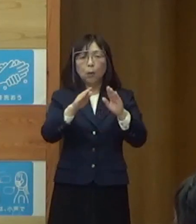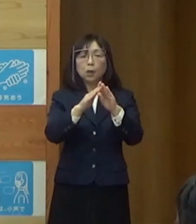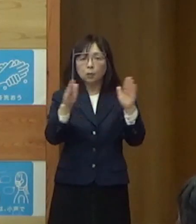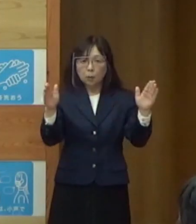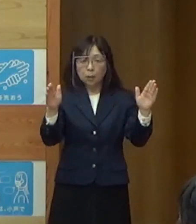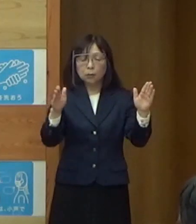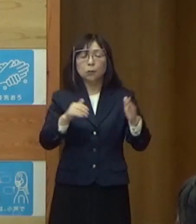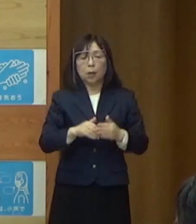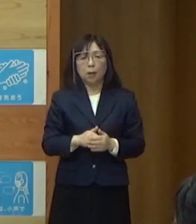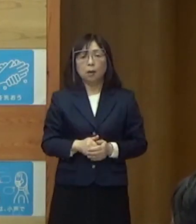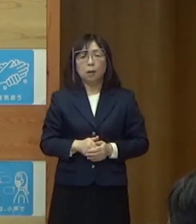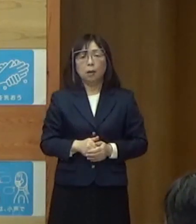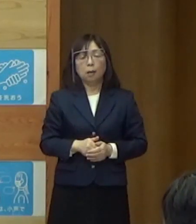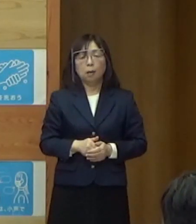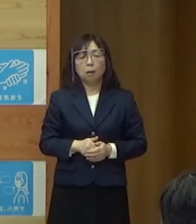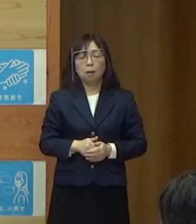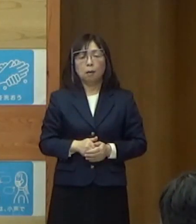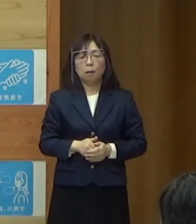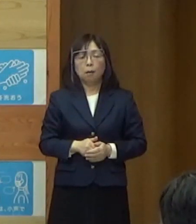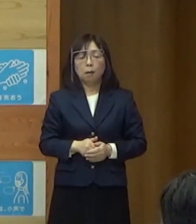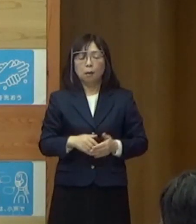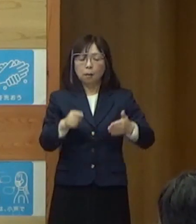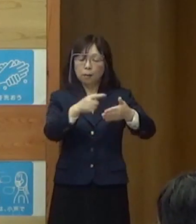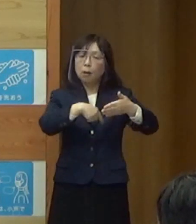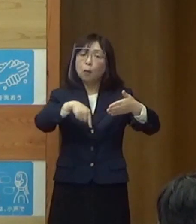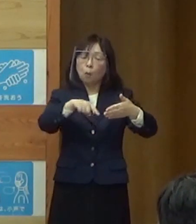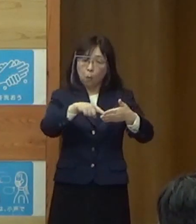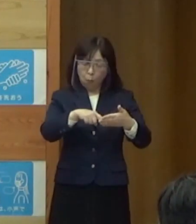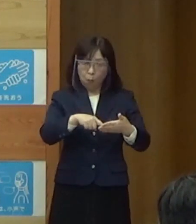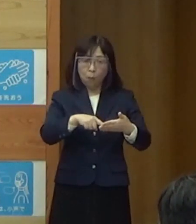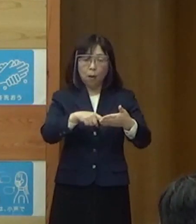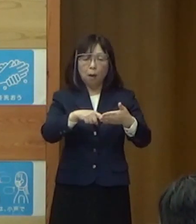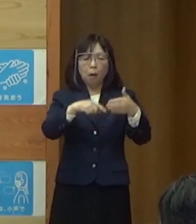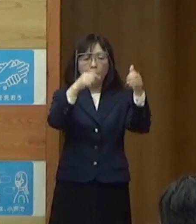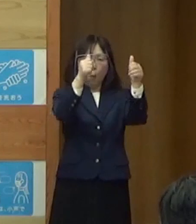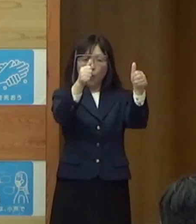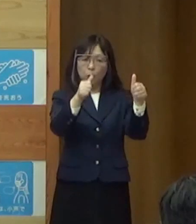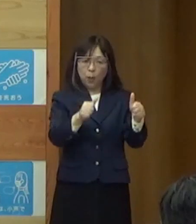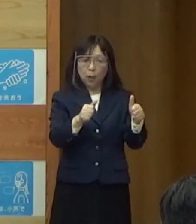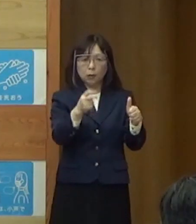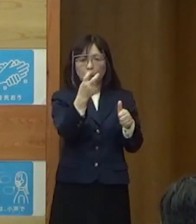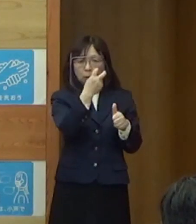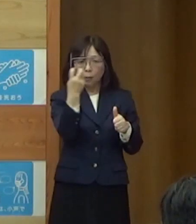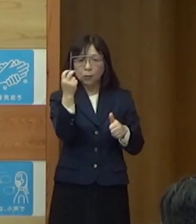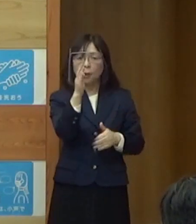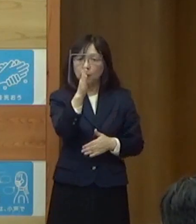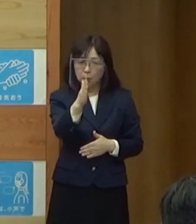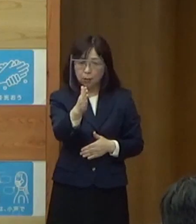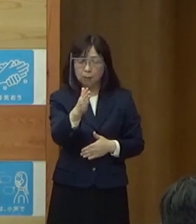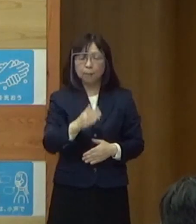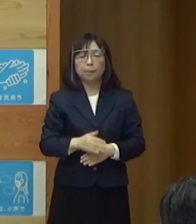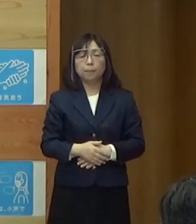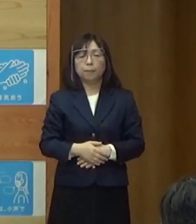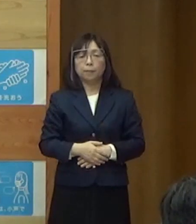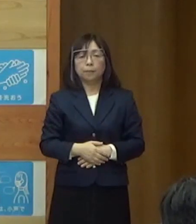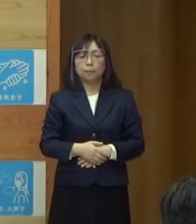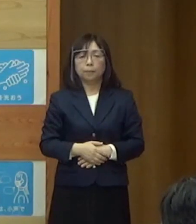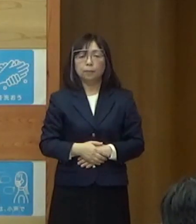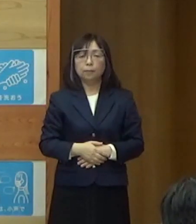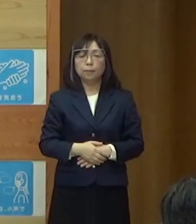をさせていただきますので、詳細につきましては道のホームページをご確認いただければというふうに思